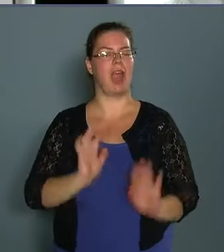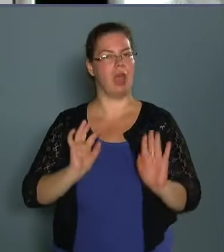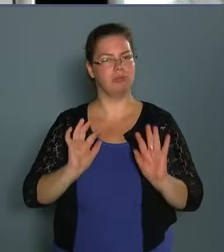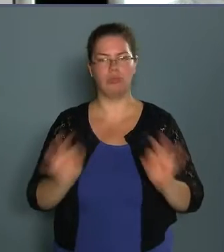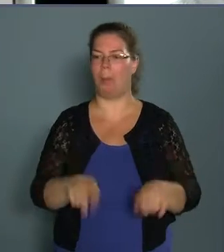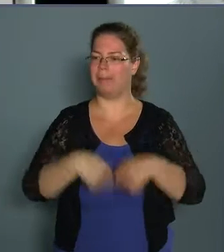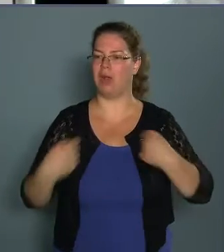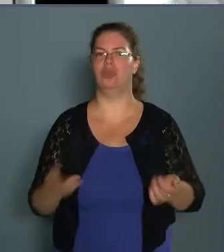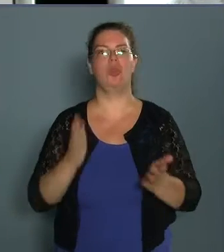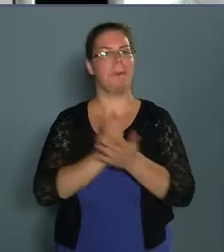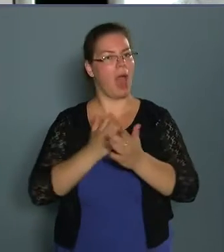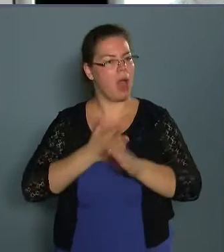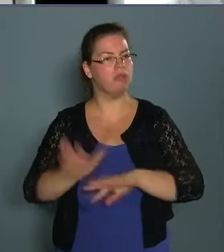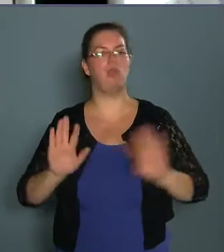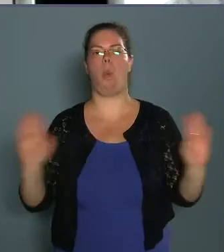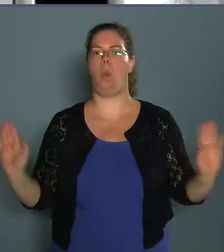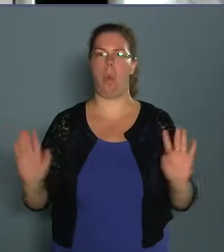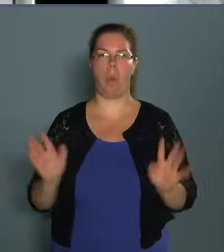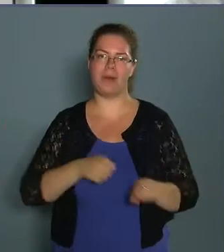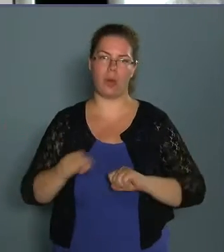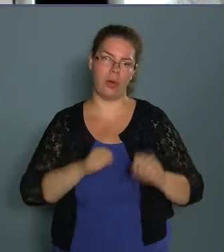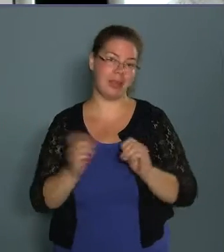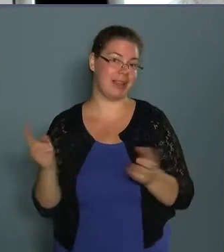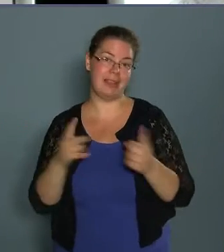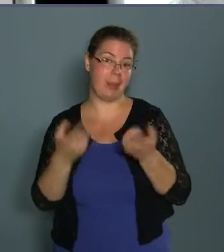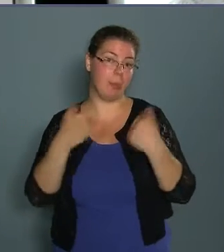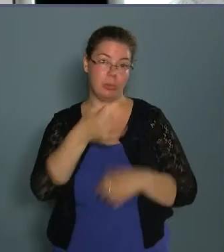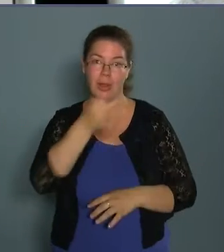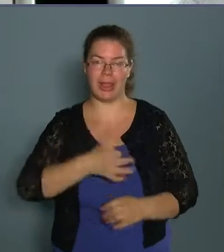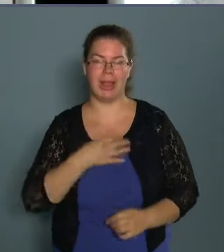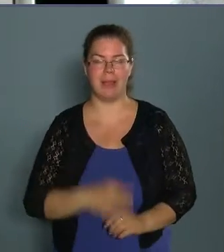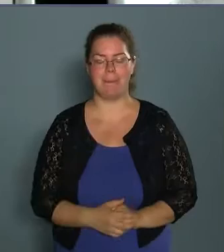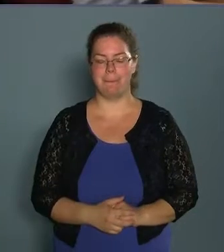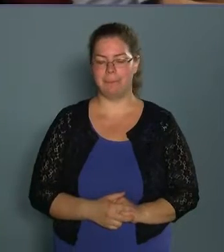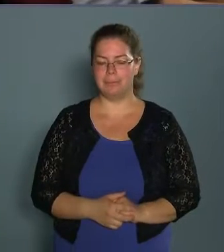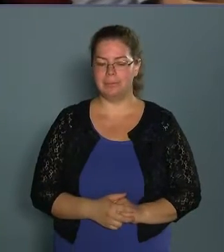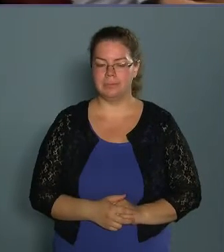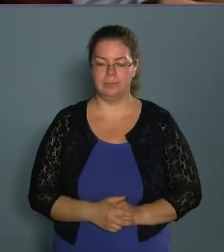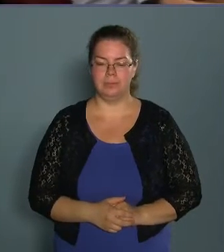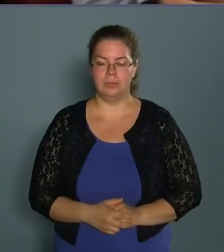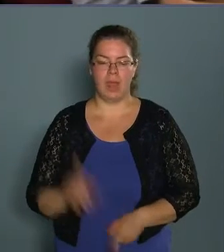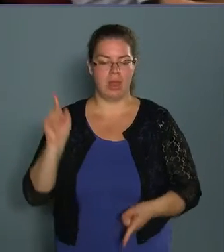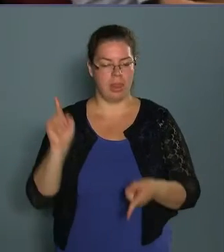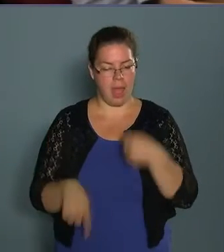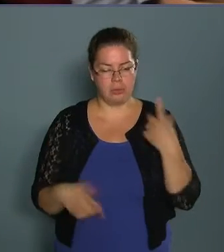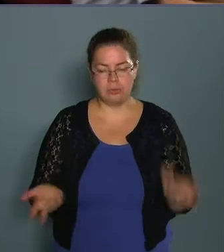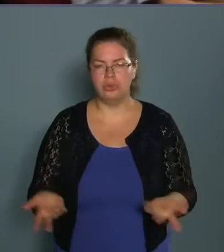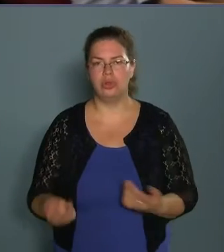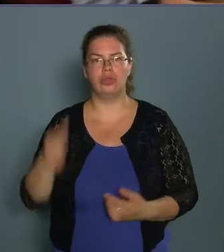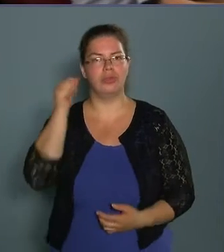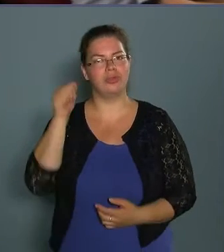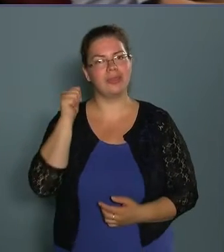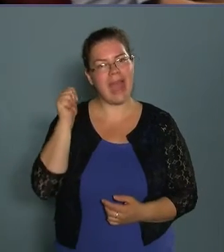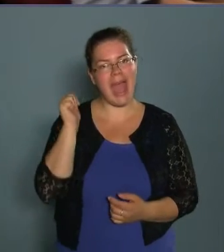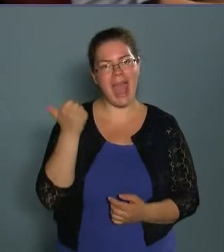ezt, megoldottuk, ezen túl vagyunk, önkormányzati szempontból kérdezem. Hát a legutolsó, hogy